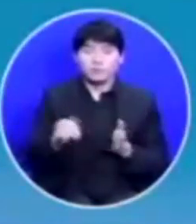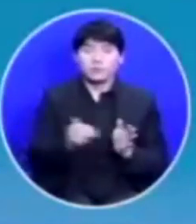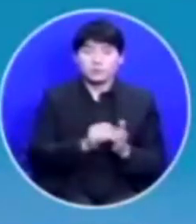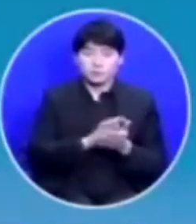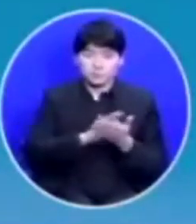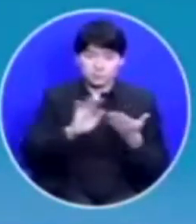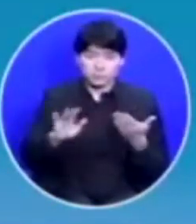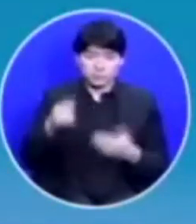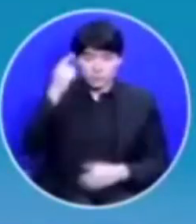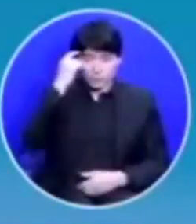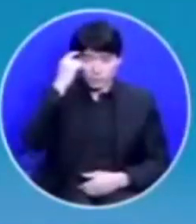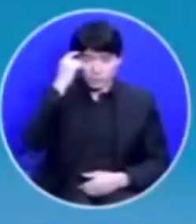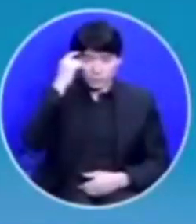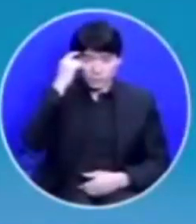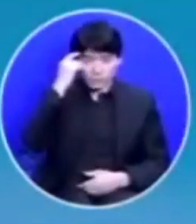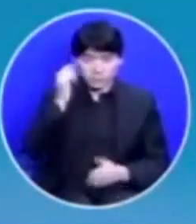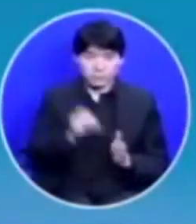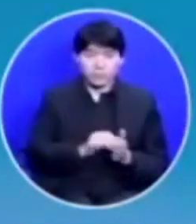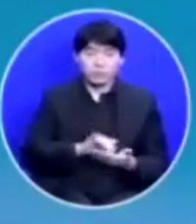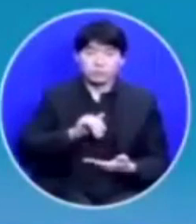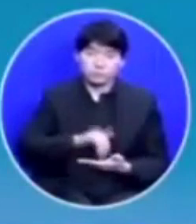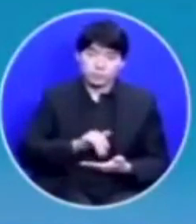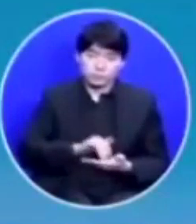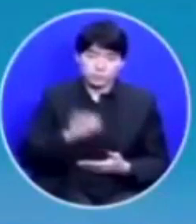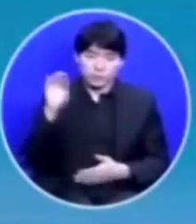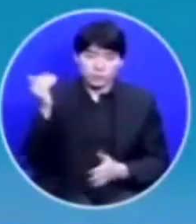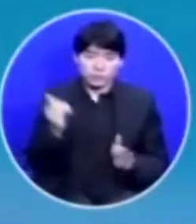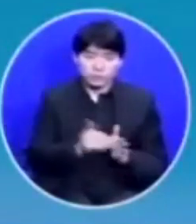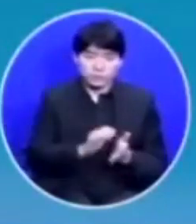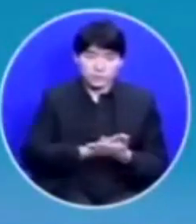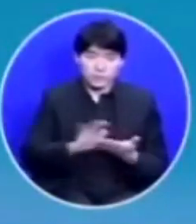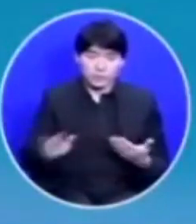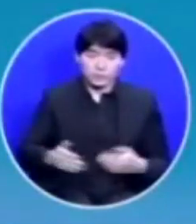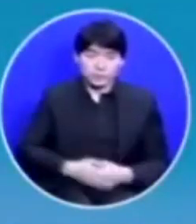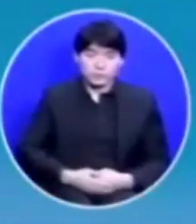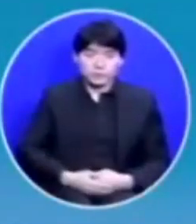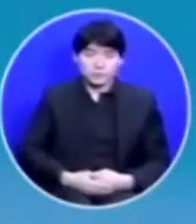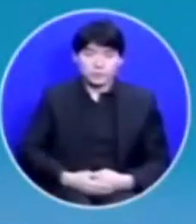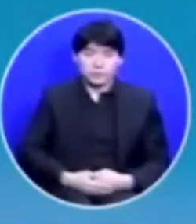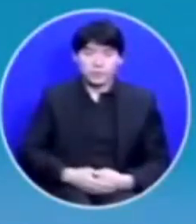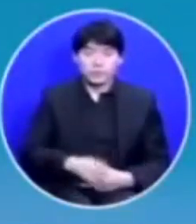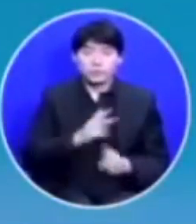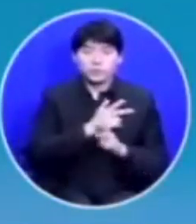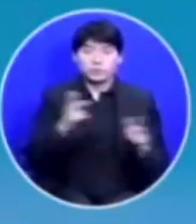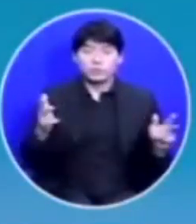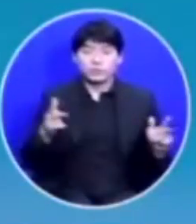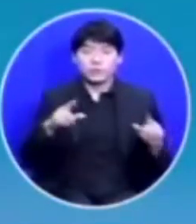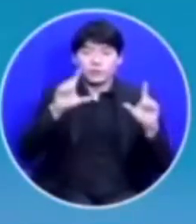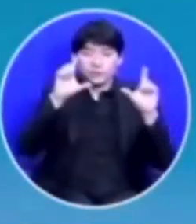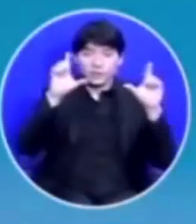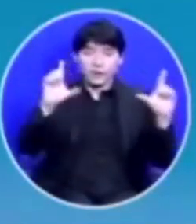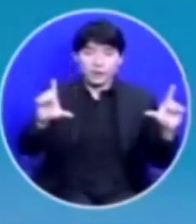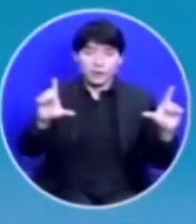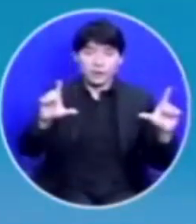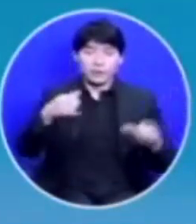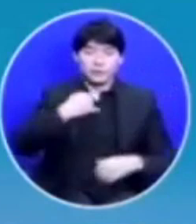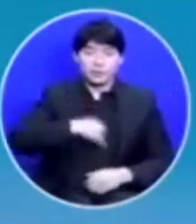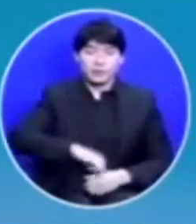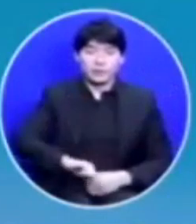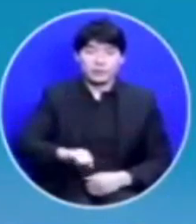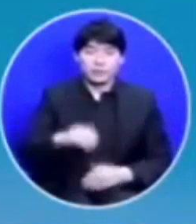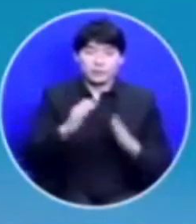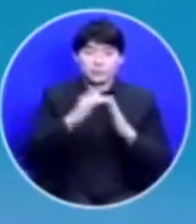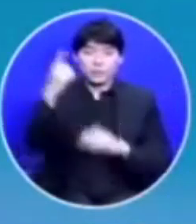아이에게 놀게 해 주었구나 후에도 되었어요 드디어 벼르고 벼르던 일주일 되던 날 딸이 외출해서